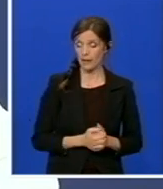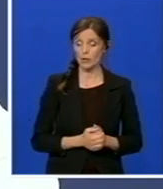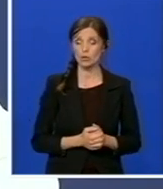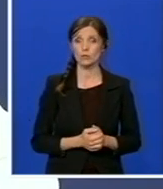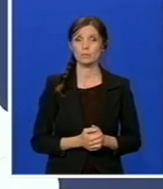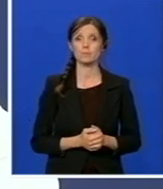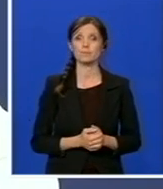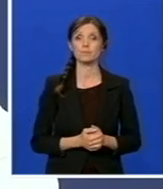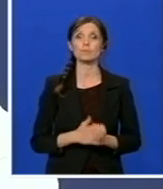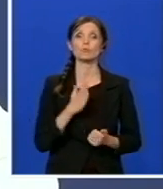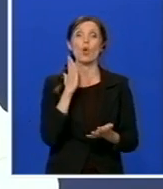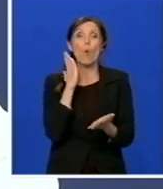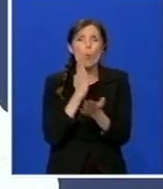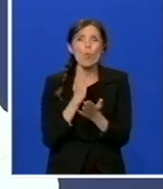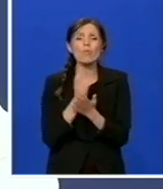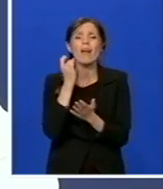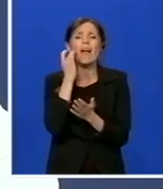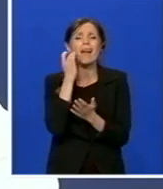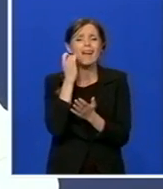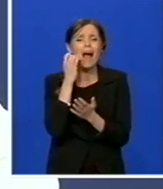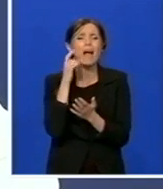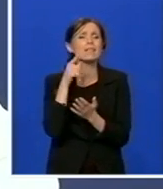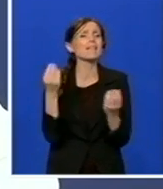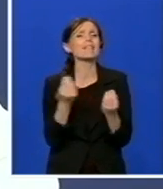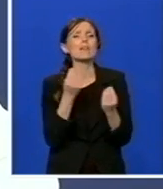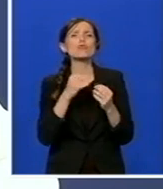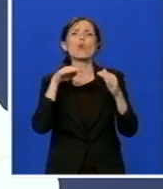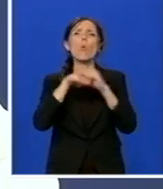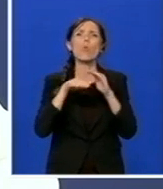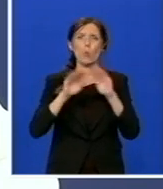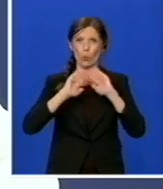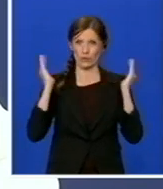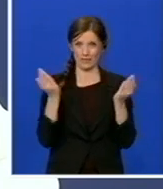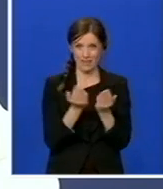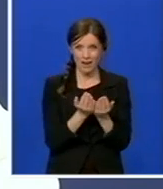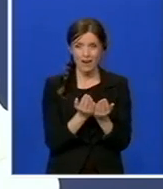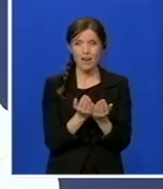god boravi u zatvorenom prostoru, da se moraju da